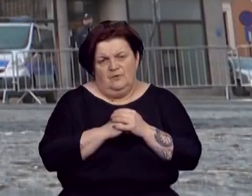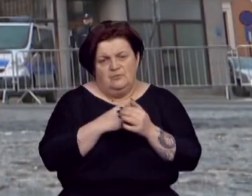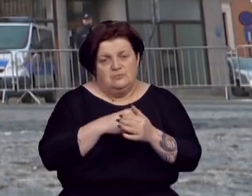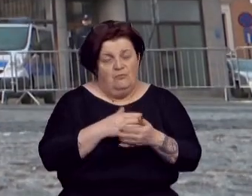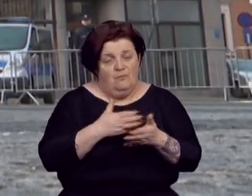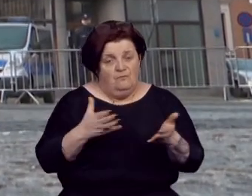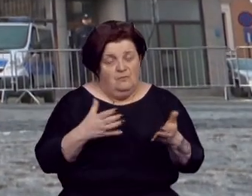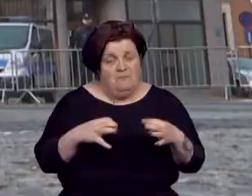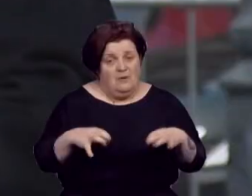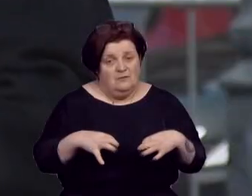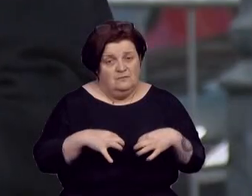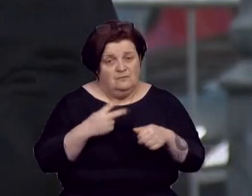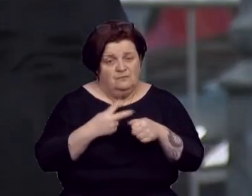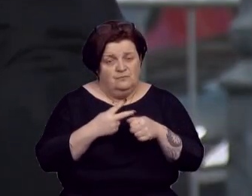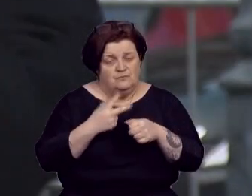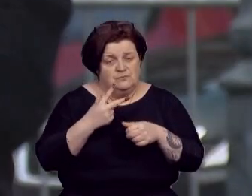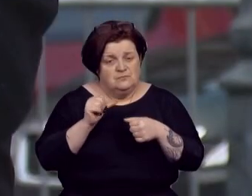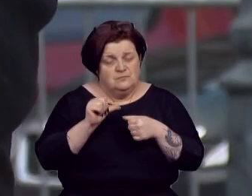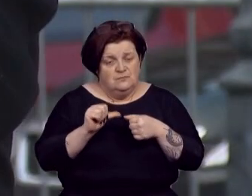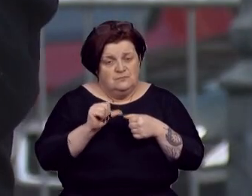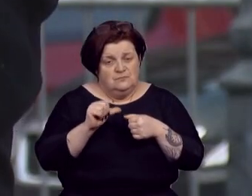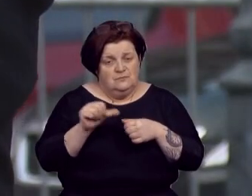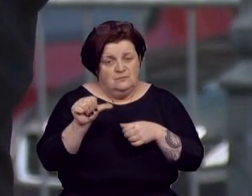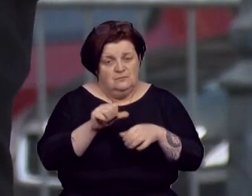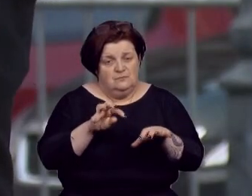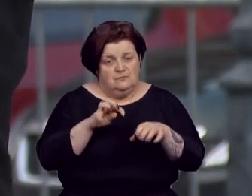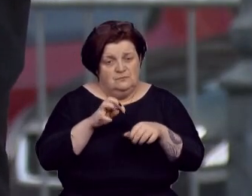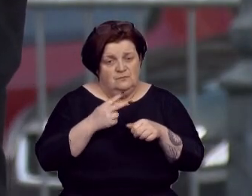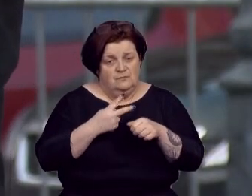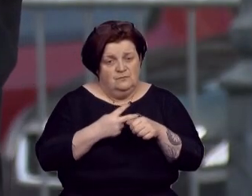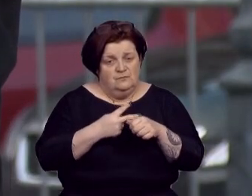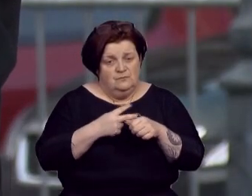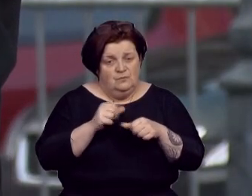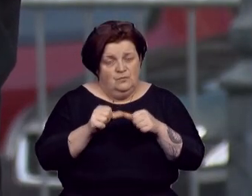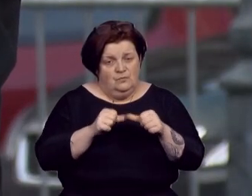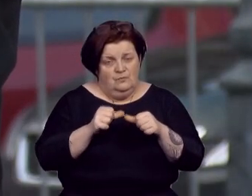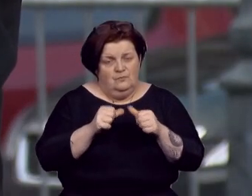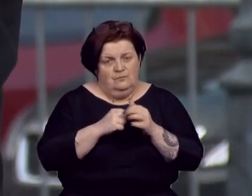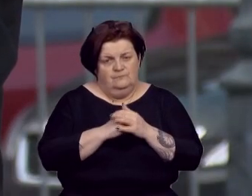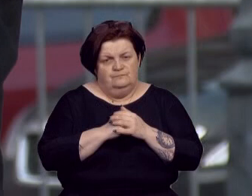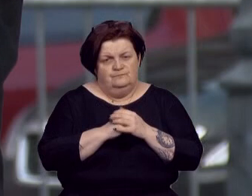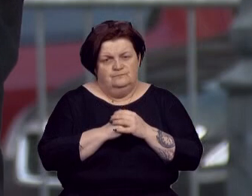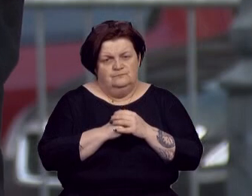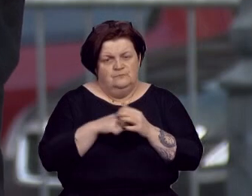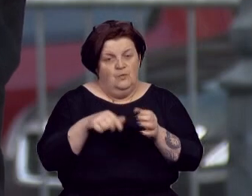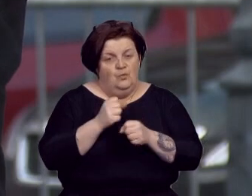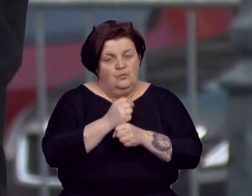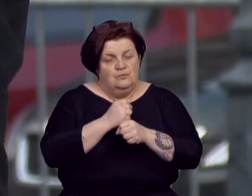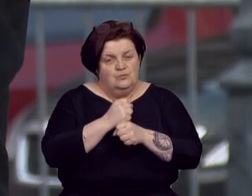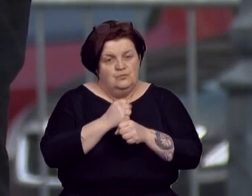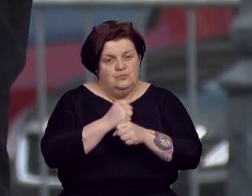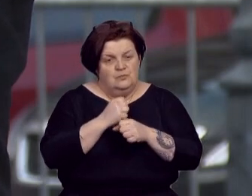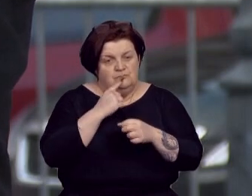Szanowni Państwo, 23 stycznia 1920 roku